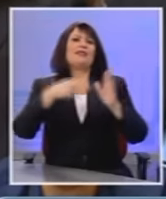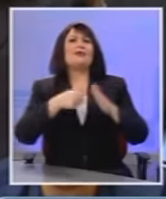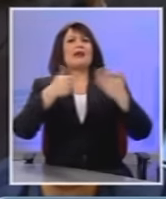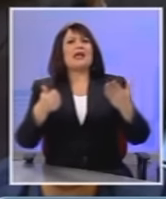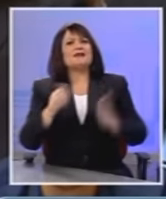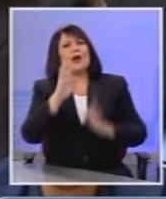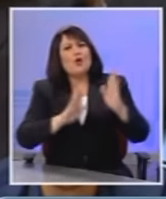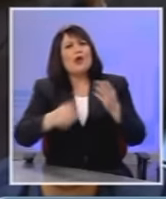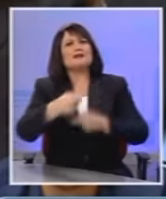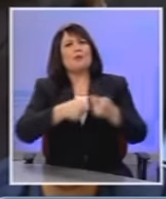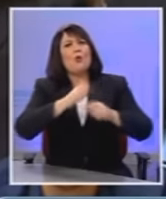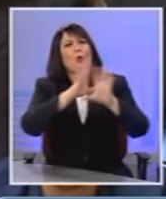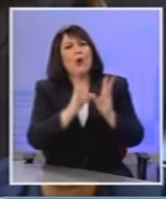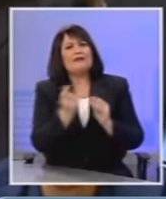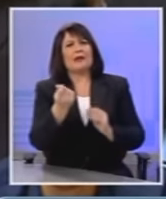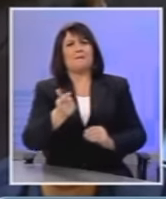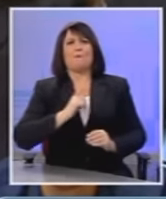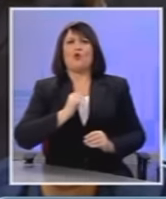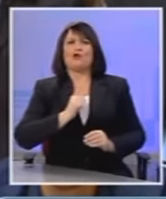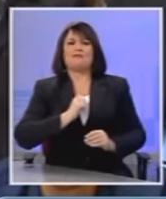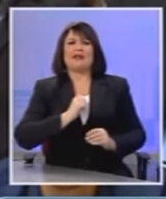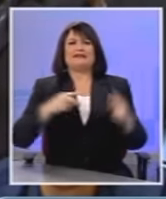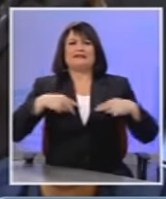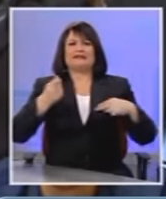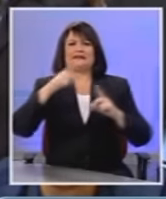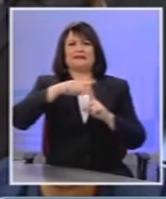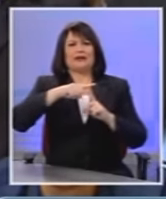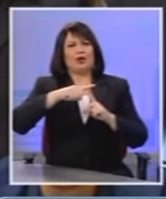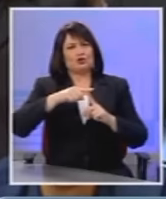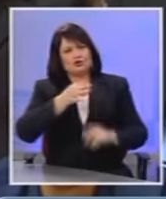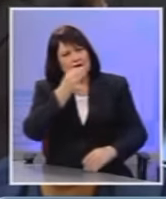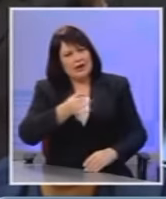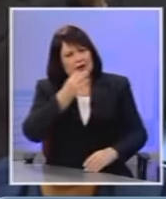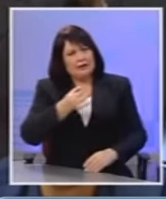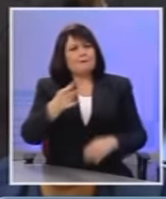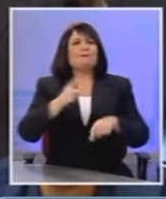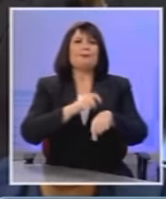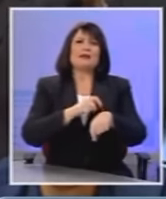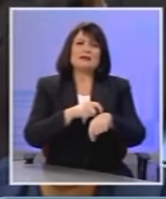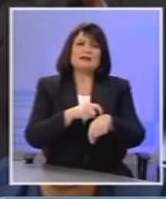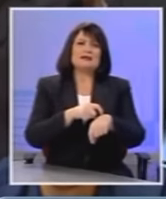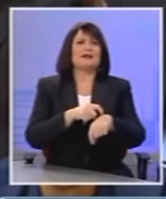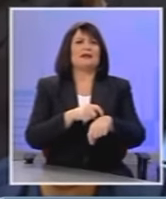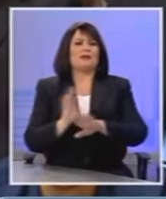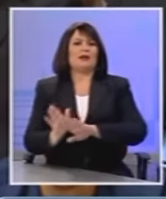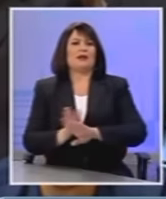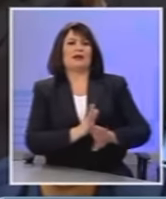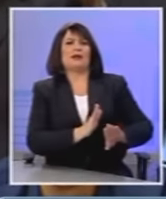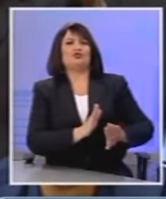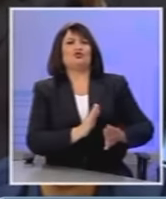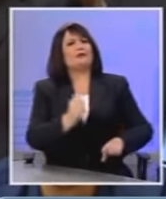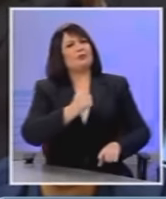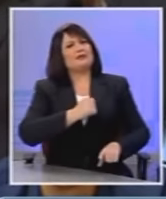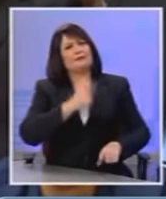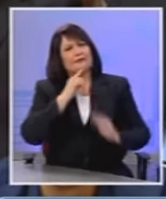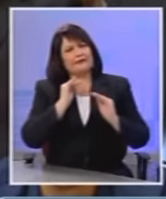2016. Αυτά λέει ο κύριος Τσακαλώτος, αυτά λέει η κυβέρνησή σας. Την ίδια στιγμή που εγκαταλείψατε την πάγια θέση